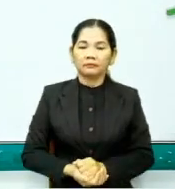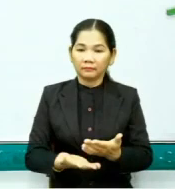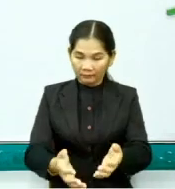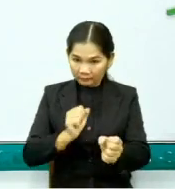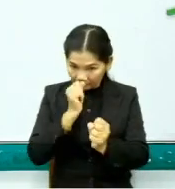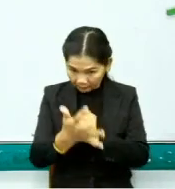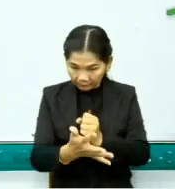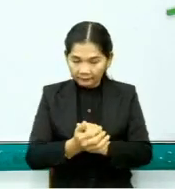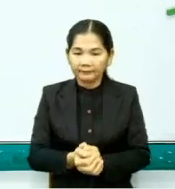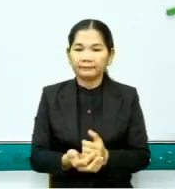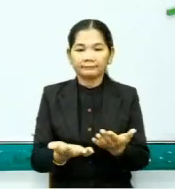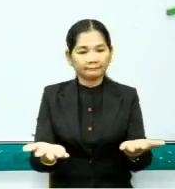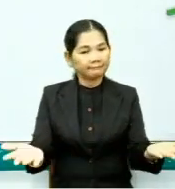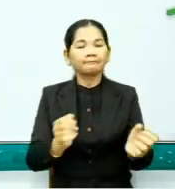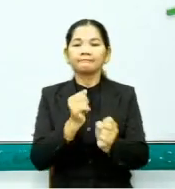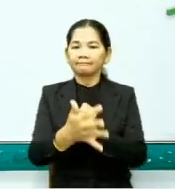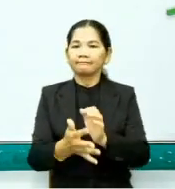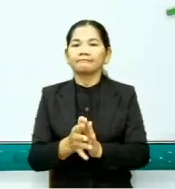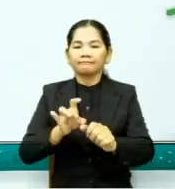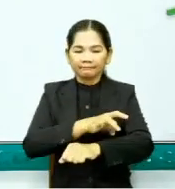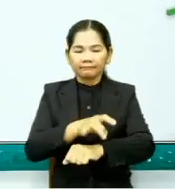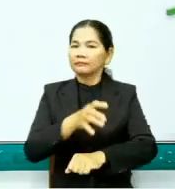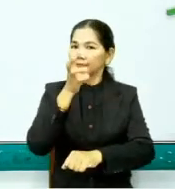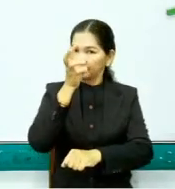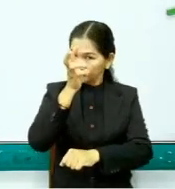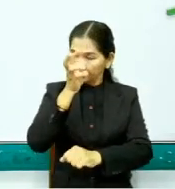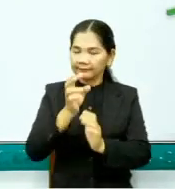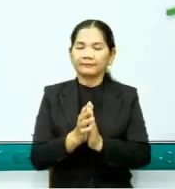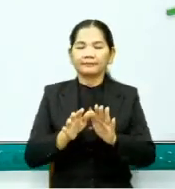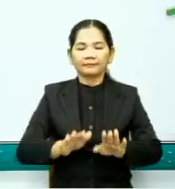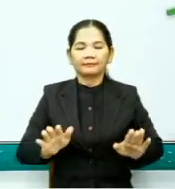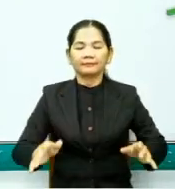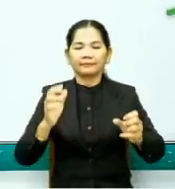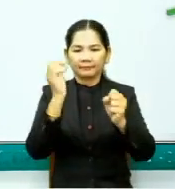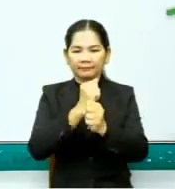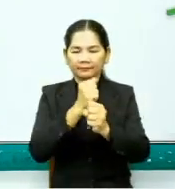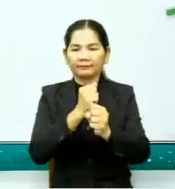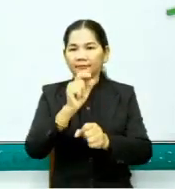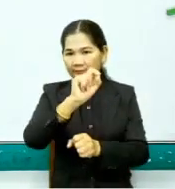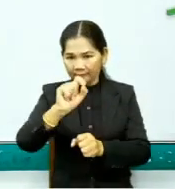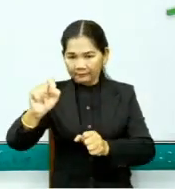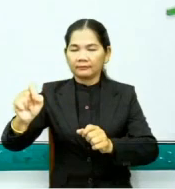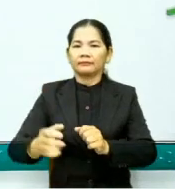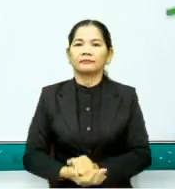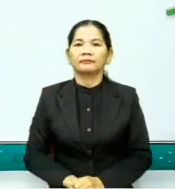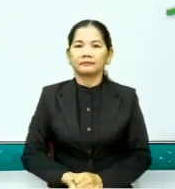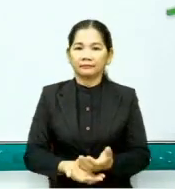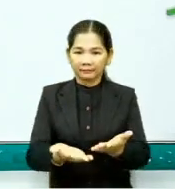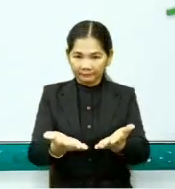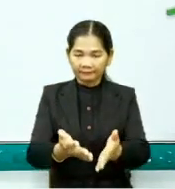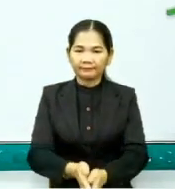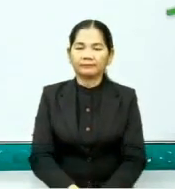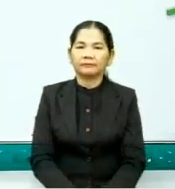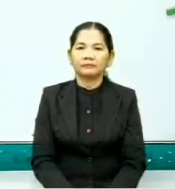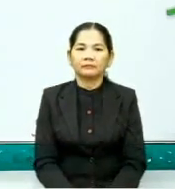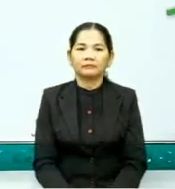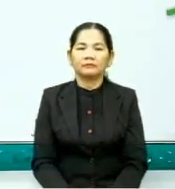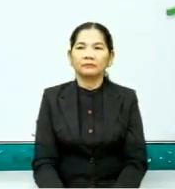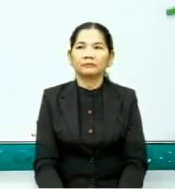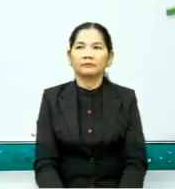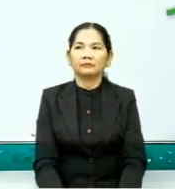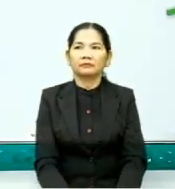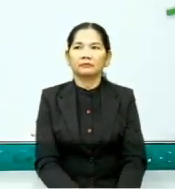con chạp đàm đặc ạc nía cha này cứ tục bê bằng tích cha xâm rạp ở con cha sơ xê cha ở con